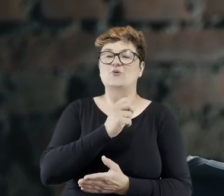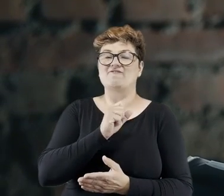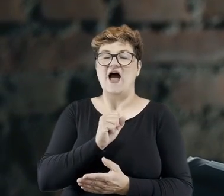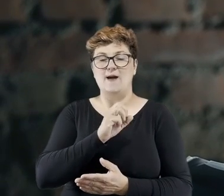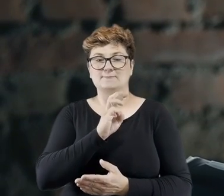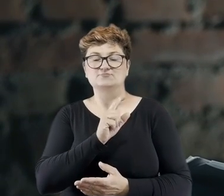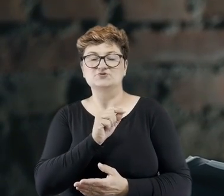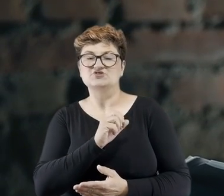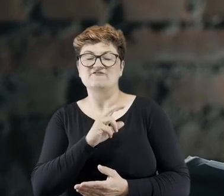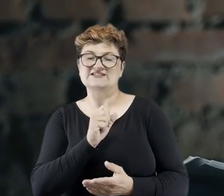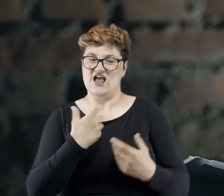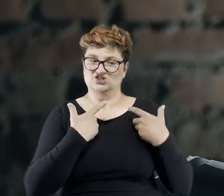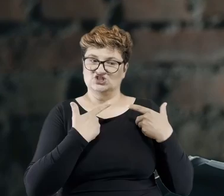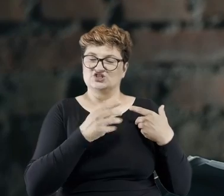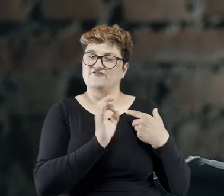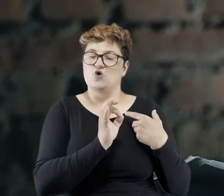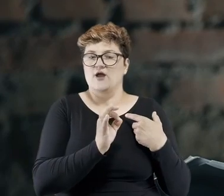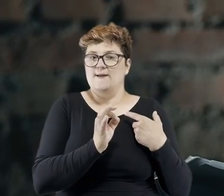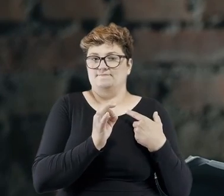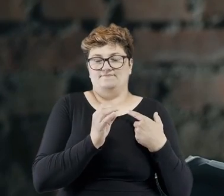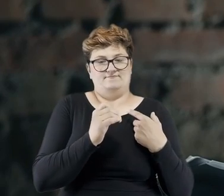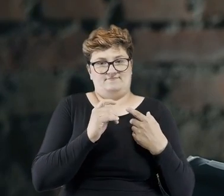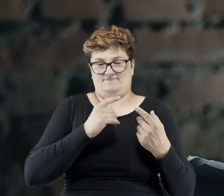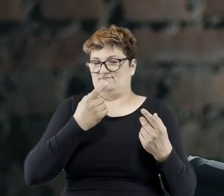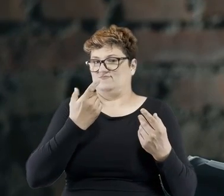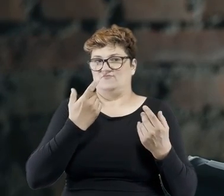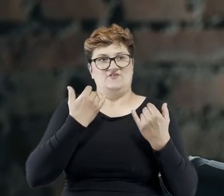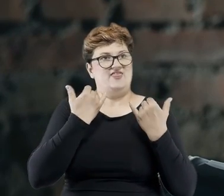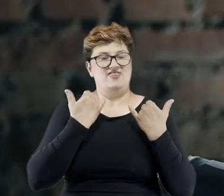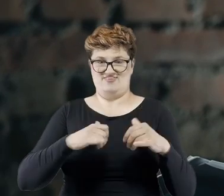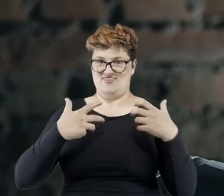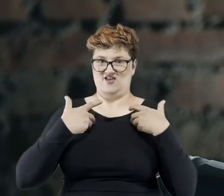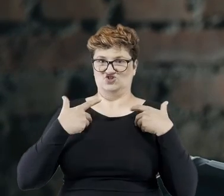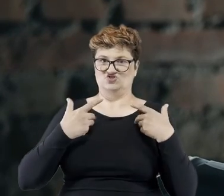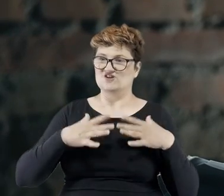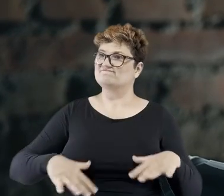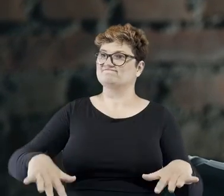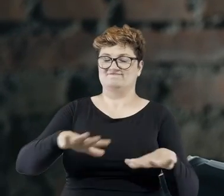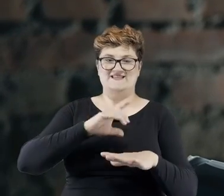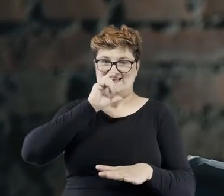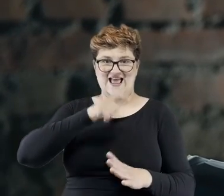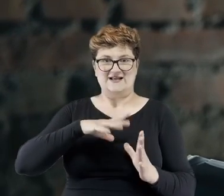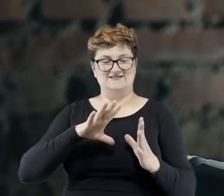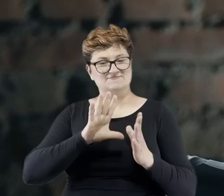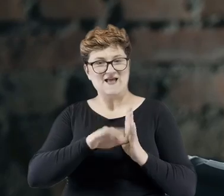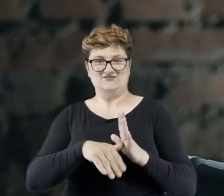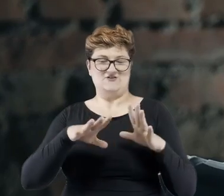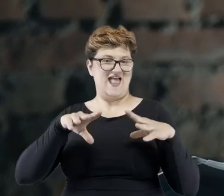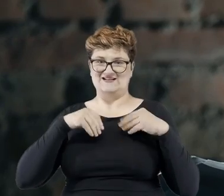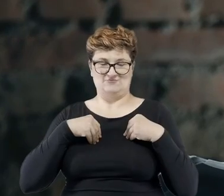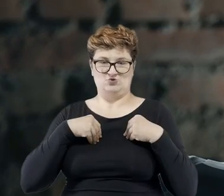prowadziła właśnie życie osoby kompletnie odwróconej od swojego otoczenia, nieakceptującej Gdańska. Zresztą